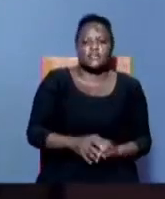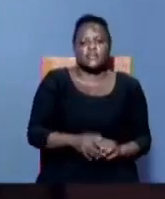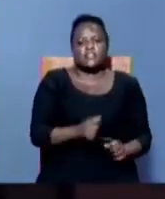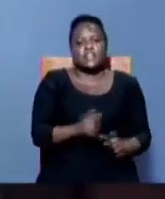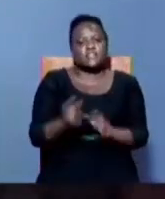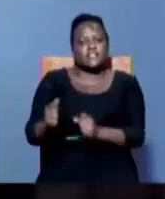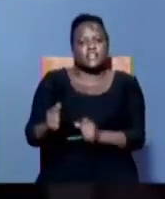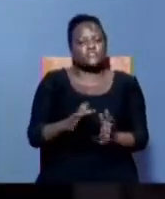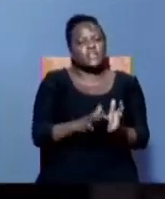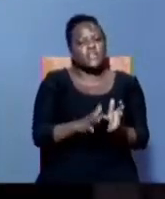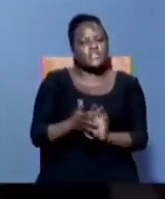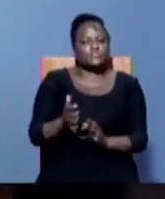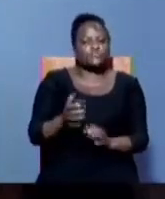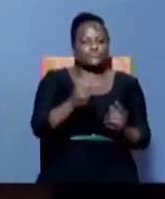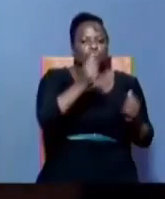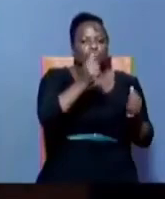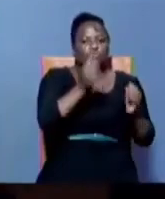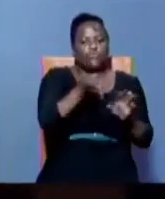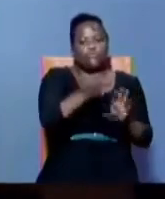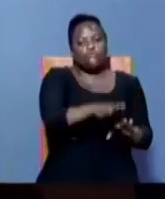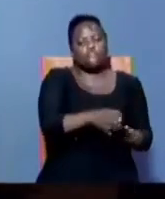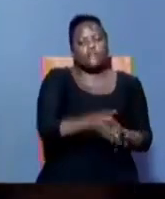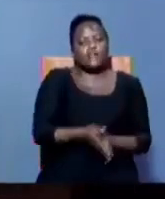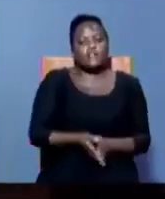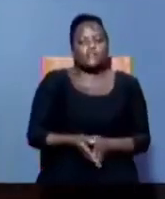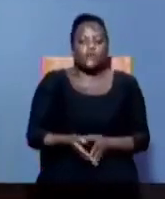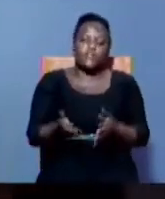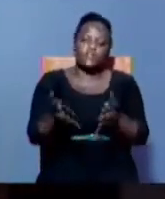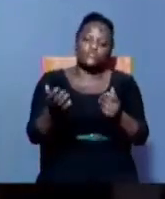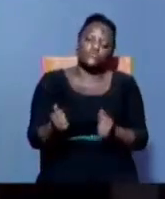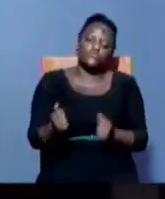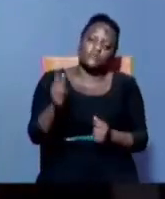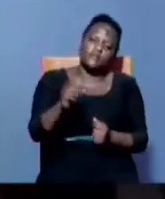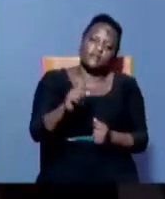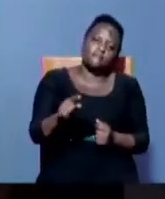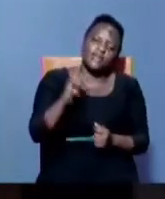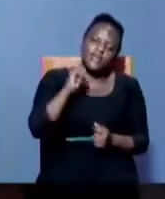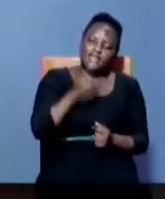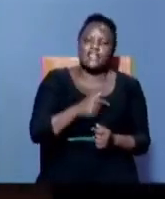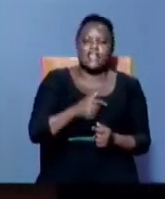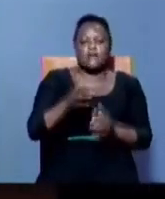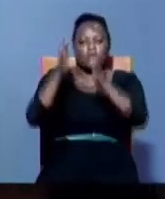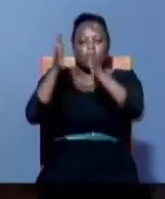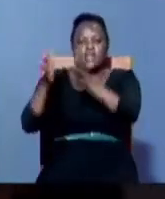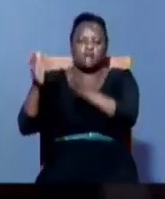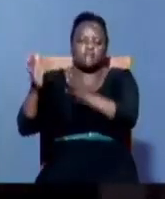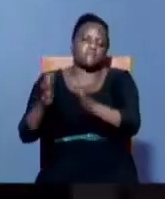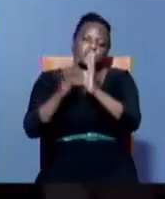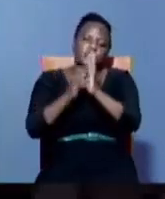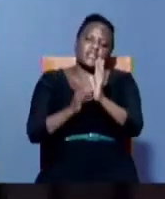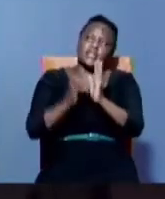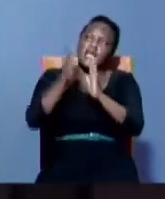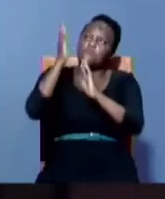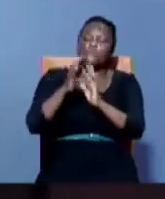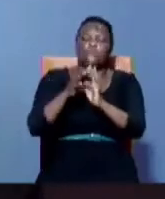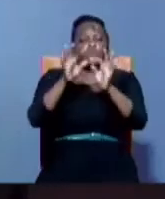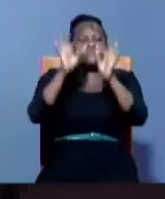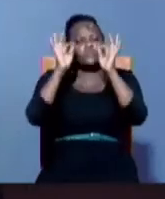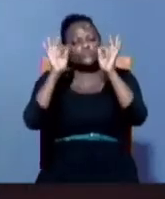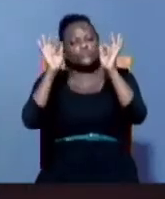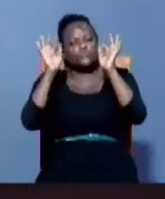kufa ilikuwa ni ujumbe kwa kila mwanadamu, sheria ya Mungu imetukuzwa. Sheria ya